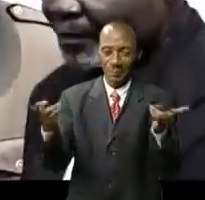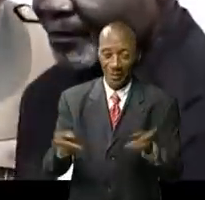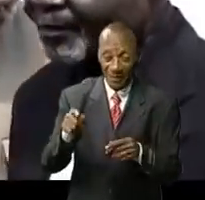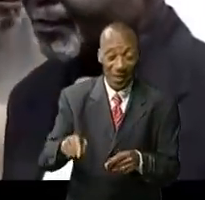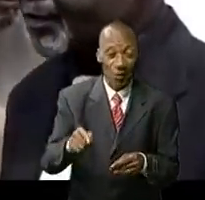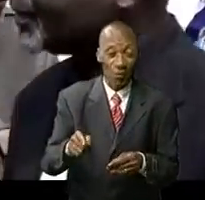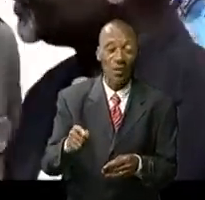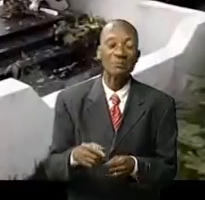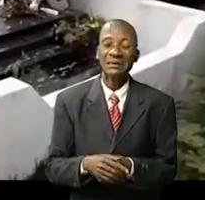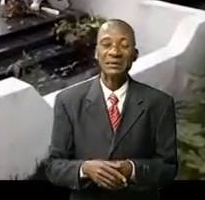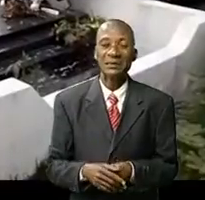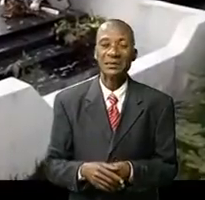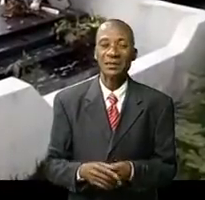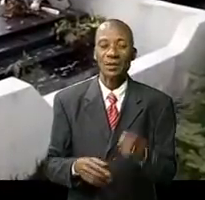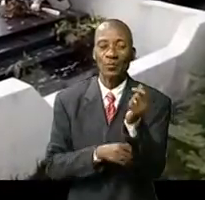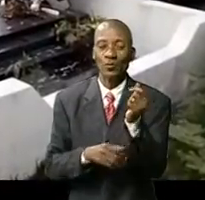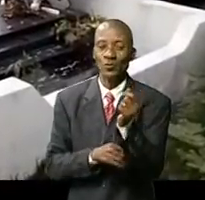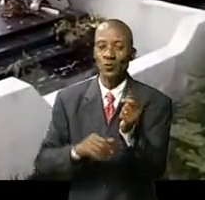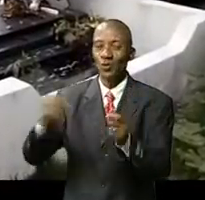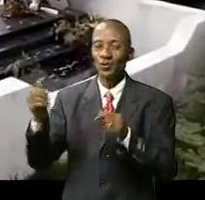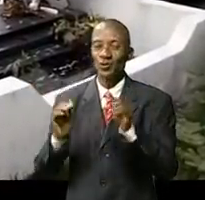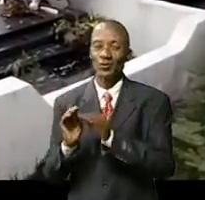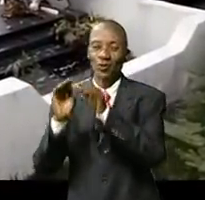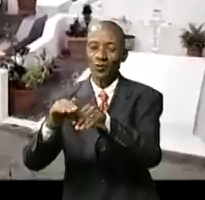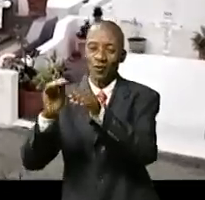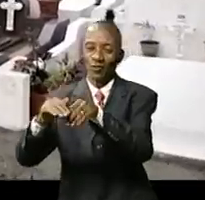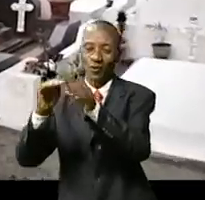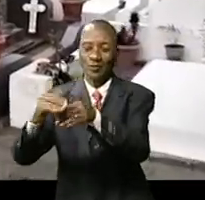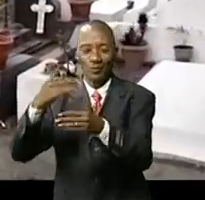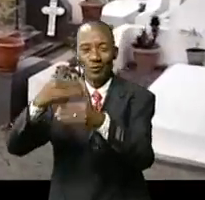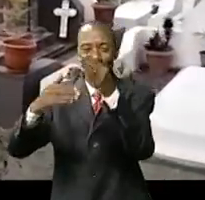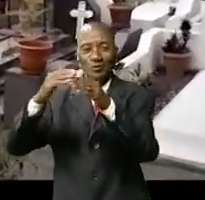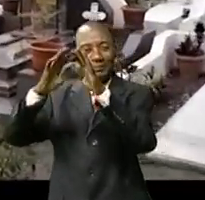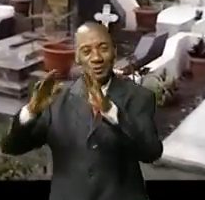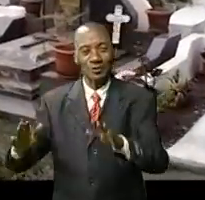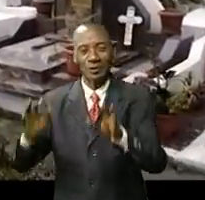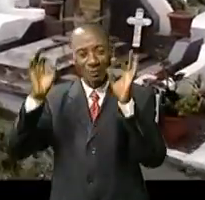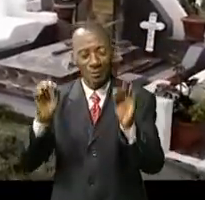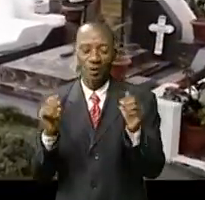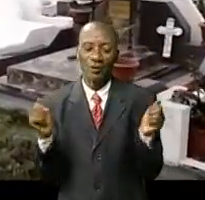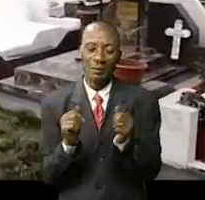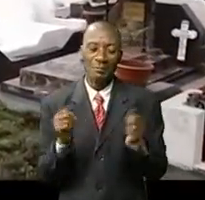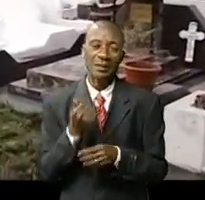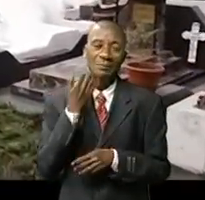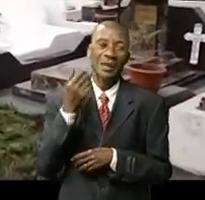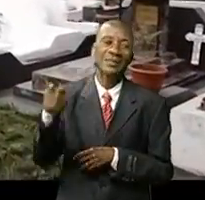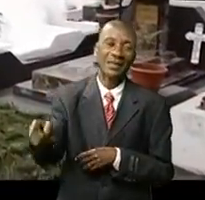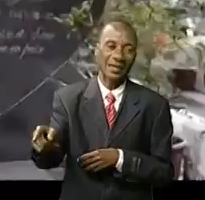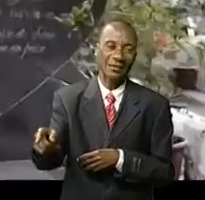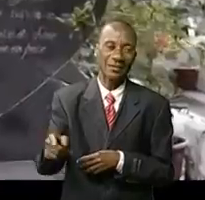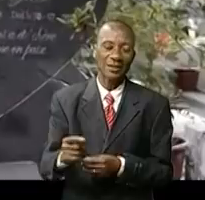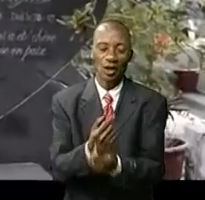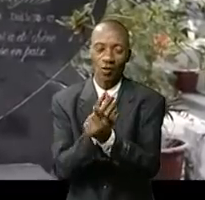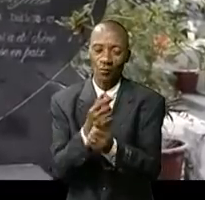pour les constructions d'habitations au risque des maladies. Certaines familles l'ont compris et ont érigé des sépulcres sur les